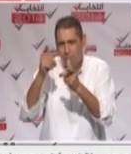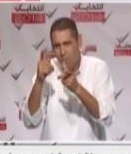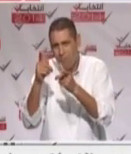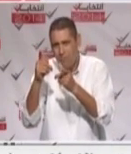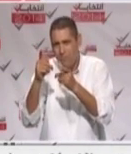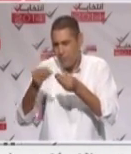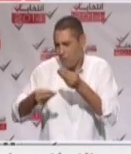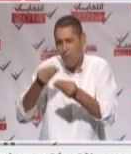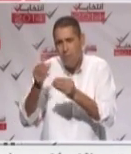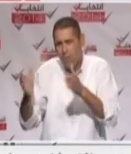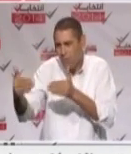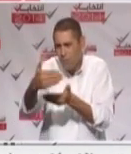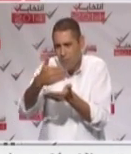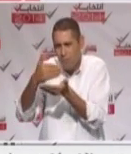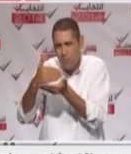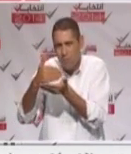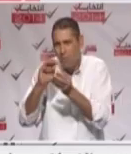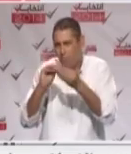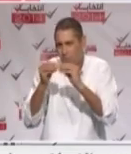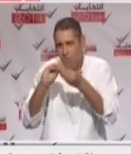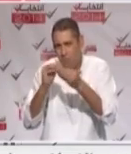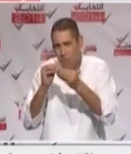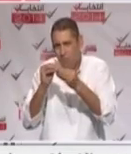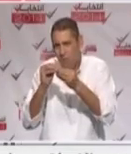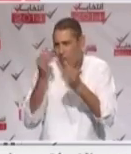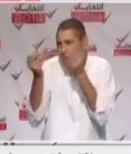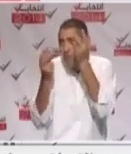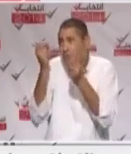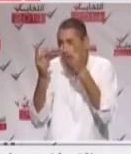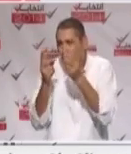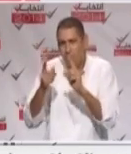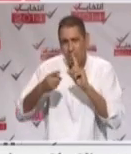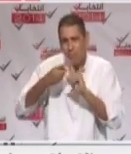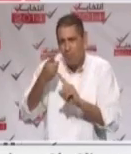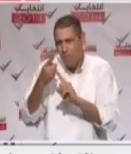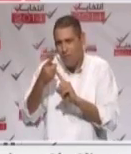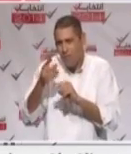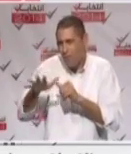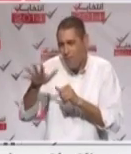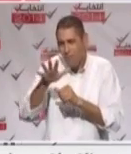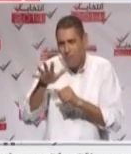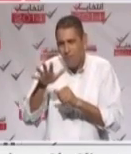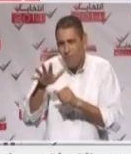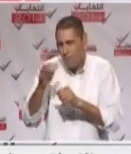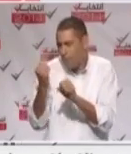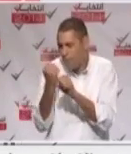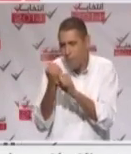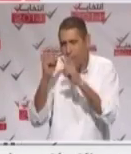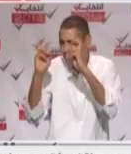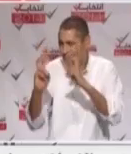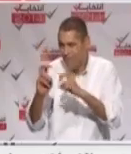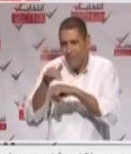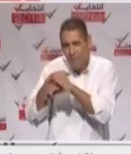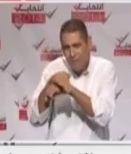بجم بجمع ودراسه جميع الاشكاليات والمقترحات الخاصه والعامه العمل على تقليص نسبه البطاله هو من